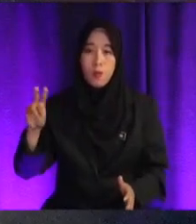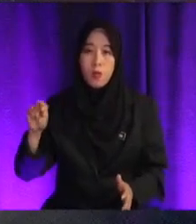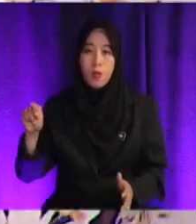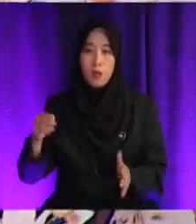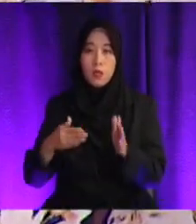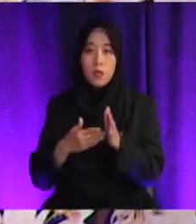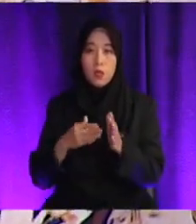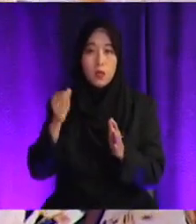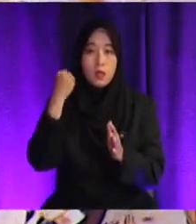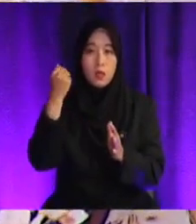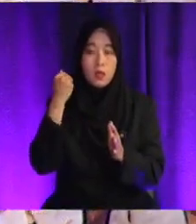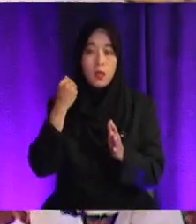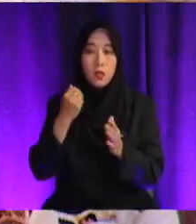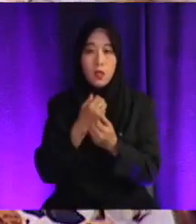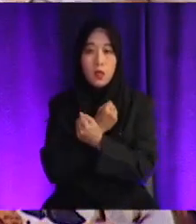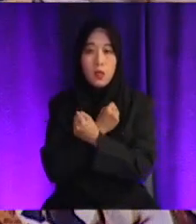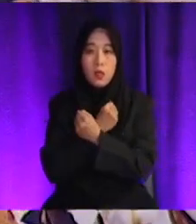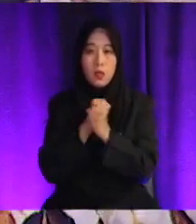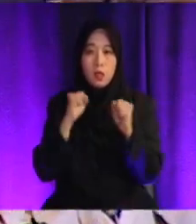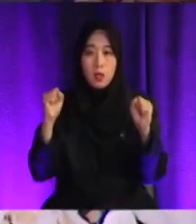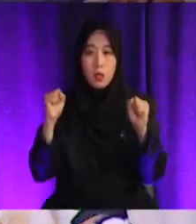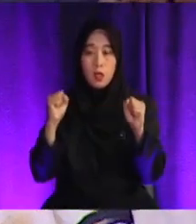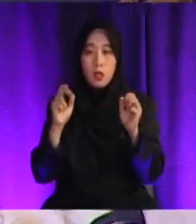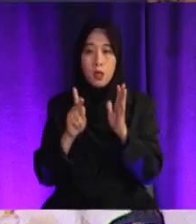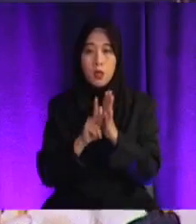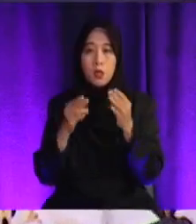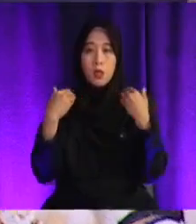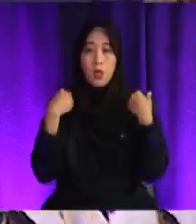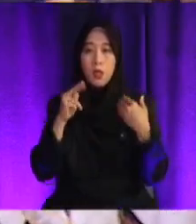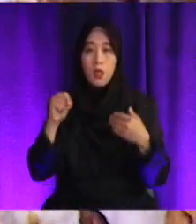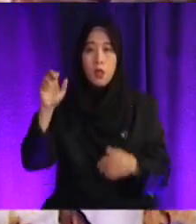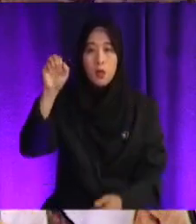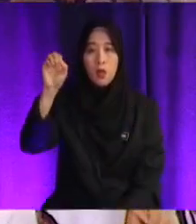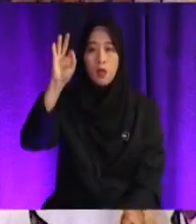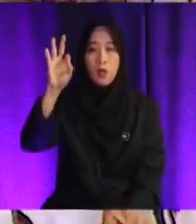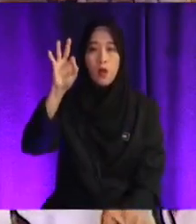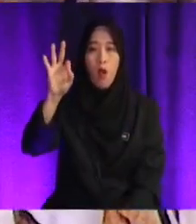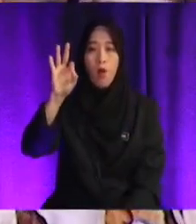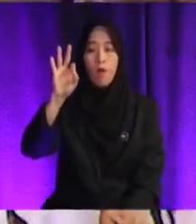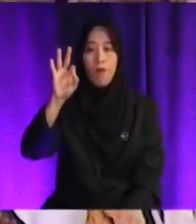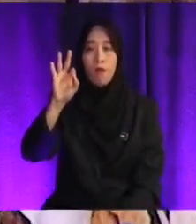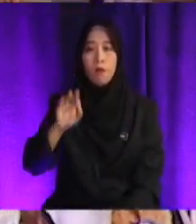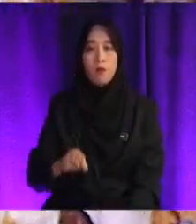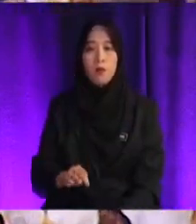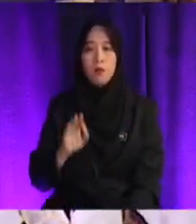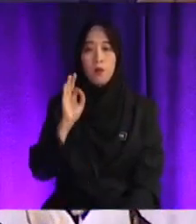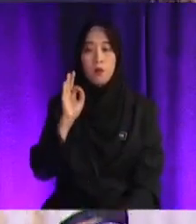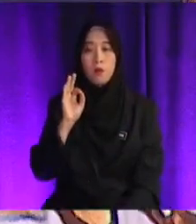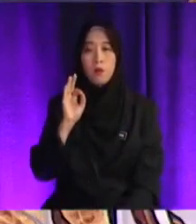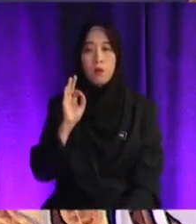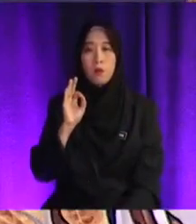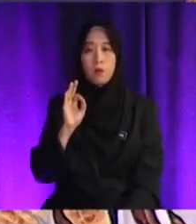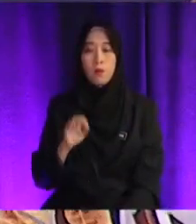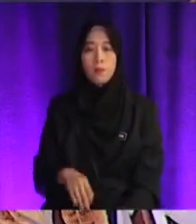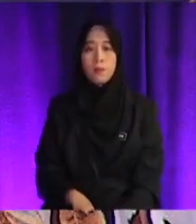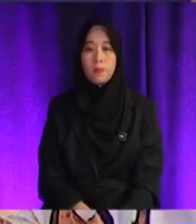kena sentiasa berada dalam keadaan off. Cikgu kena tunjuk dulu dekat murid-murid. Mungkin cikgu boleh tegakkan sikit cikgu. Tegakkan. Ya, macam tu. Molek